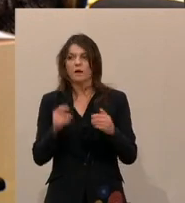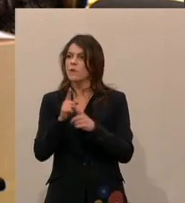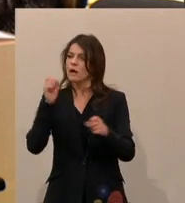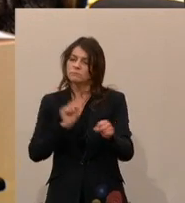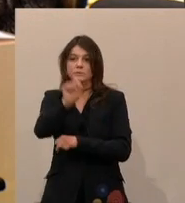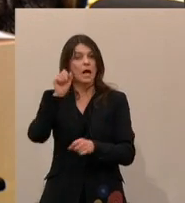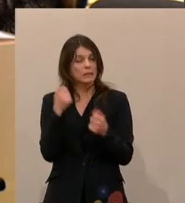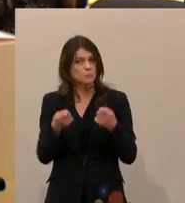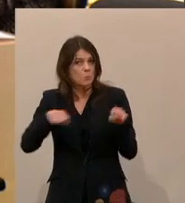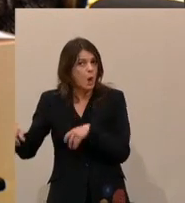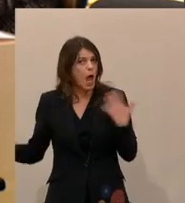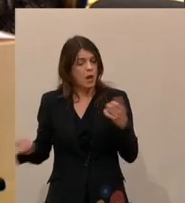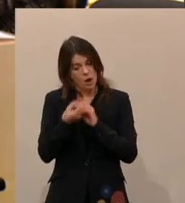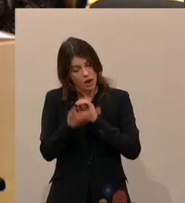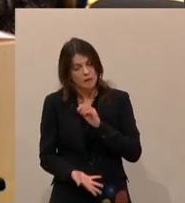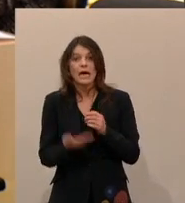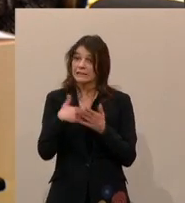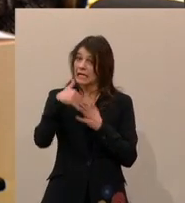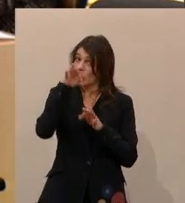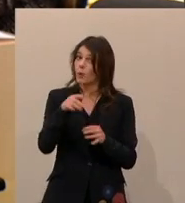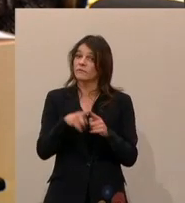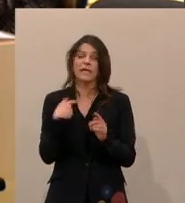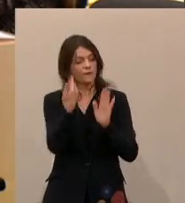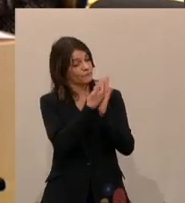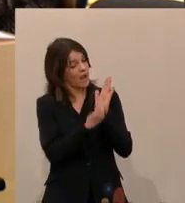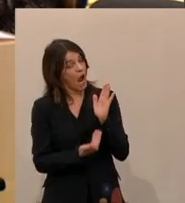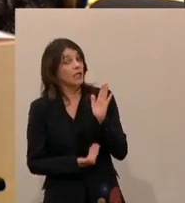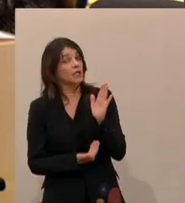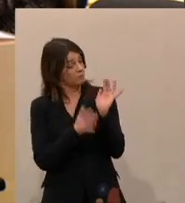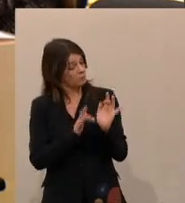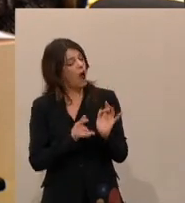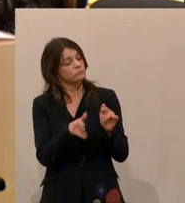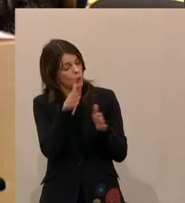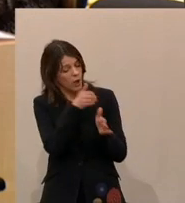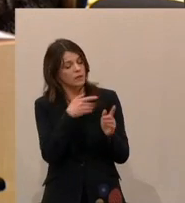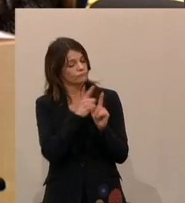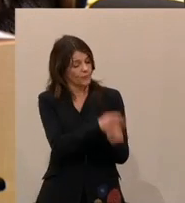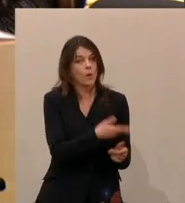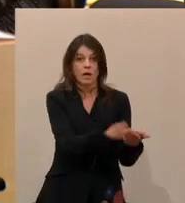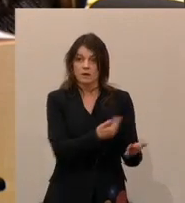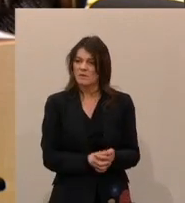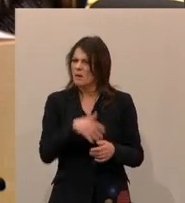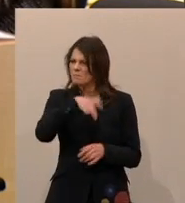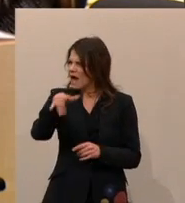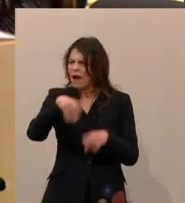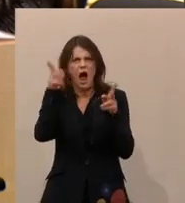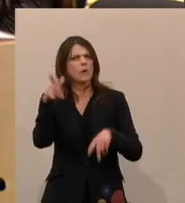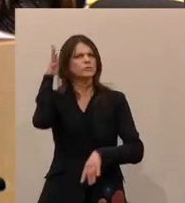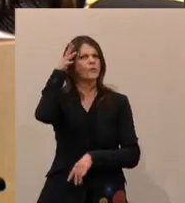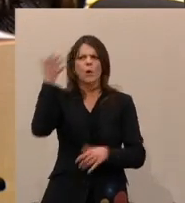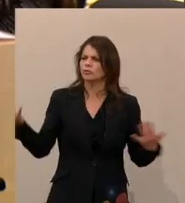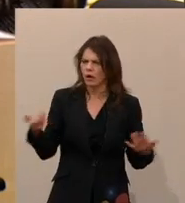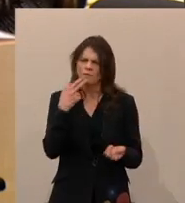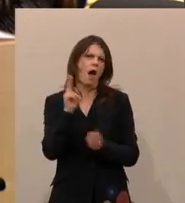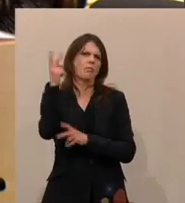es Einspruchmöglichkeiten. Also ist es sehr, sehr gut, hier faktenorientiert zu arbeiten. Aber das, was manchen hier im Haus vorschwebt, das ist